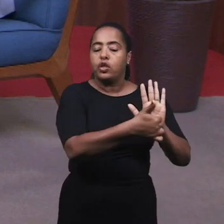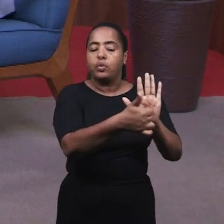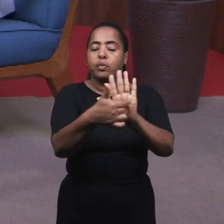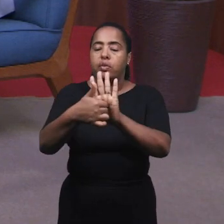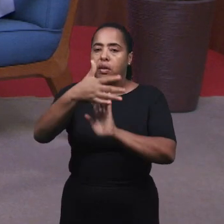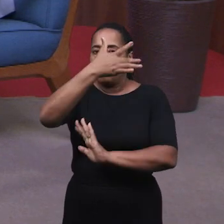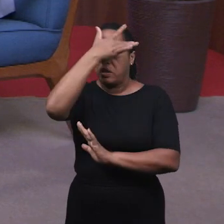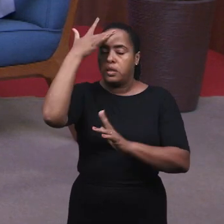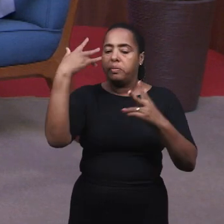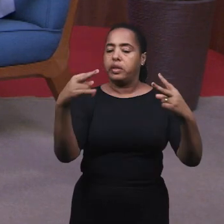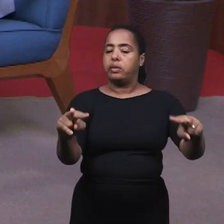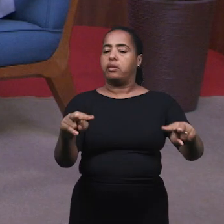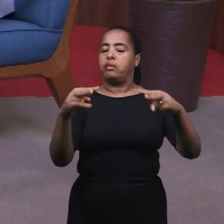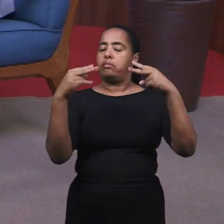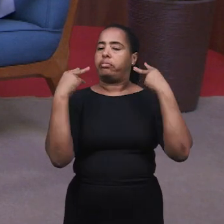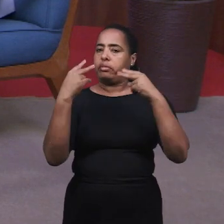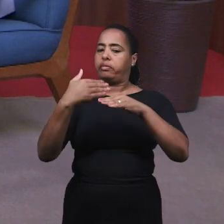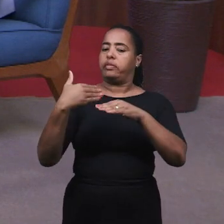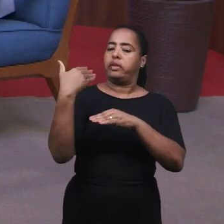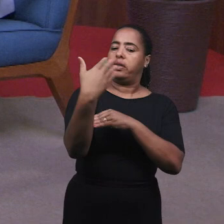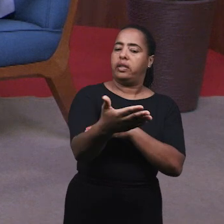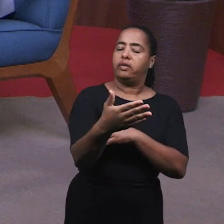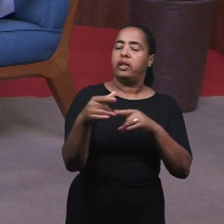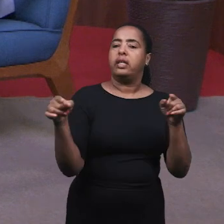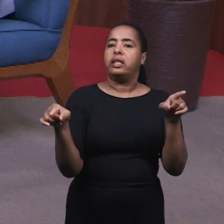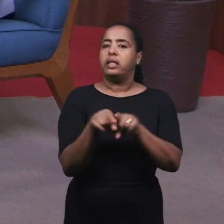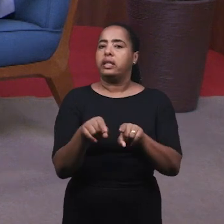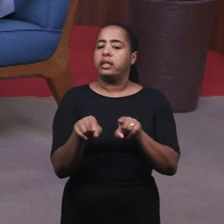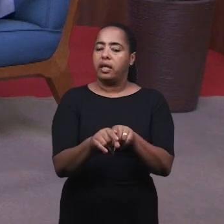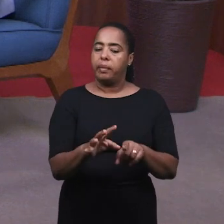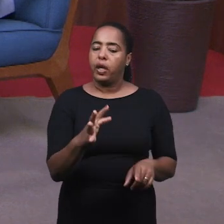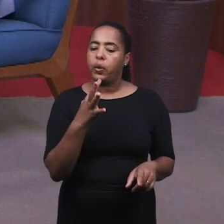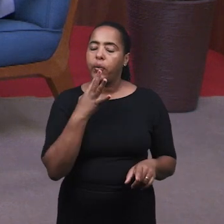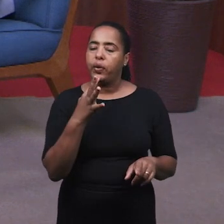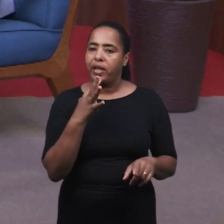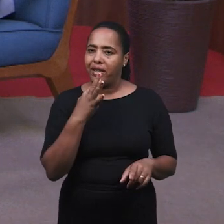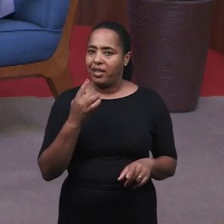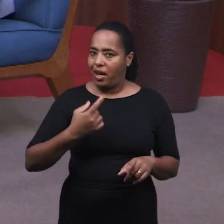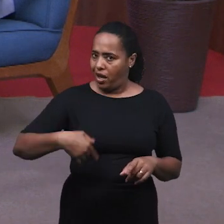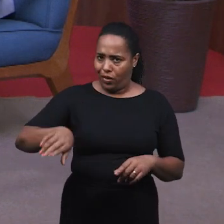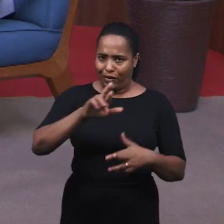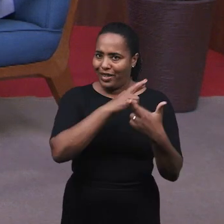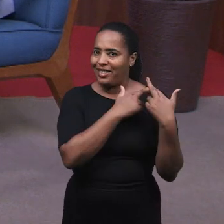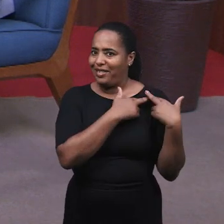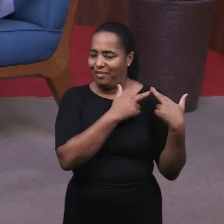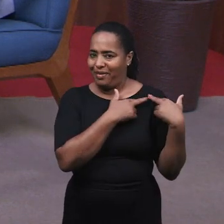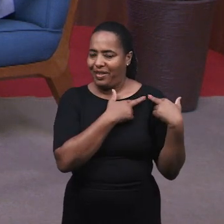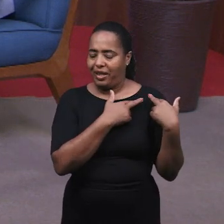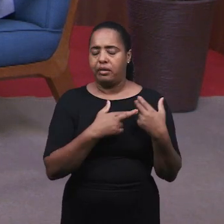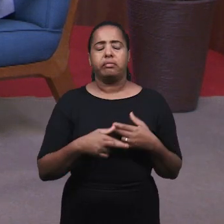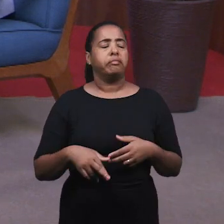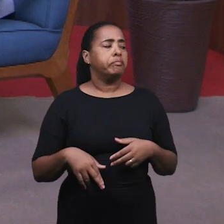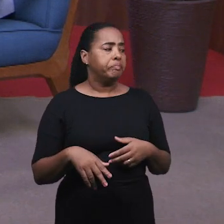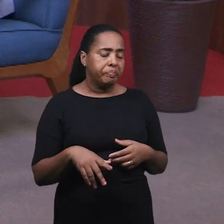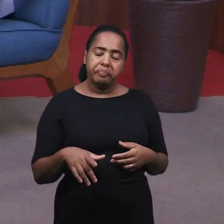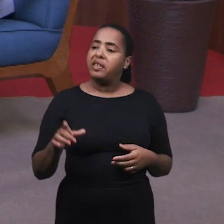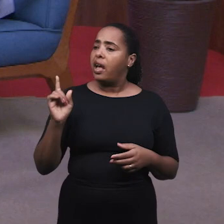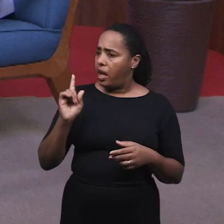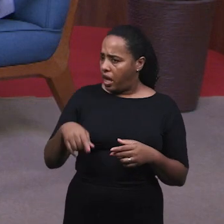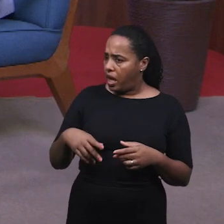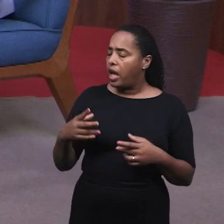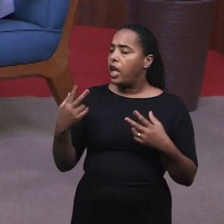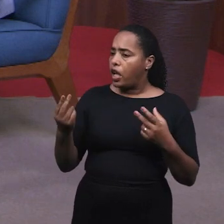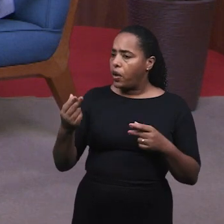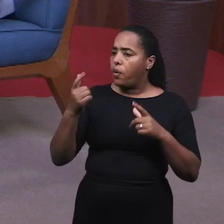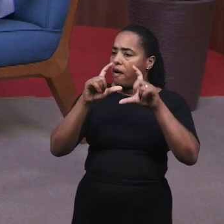celui qui est dehors. C'est le débordement du Saint-Esprit, n'est-ce pas, qui fait en ceux qui sont